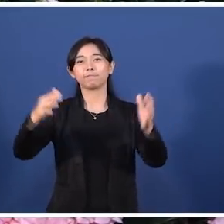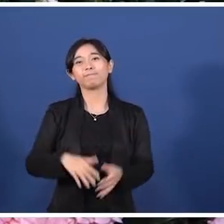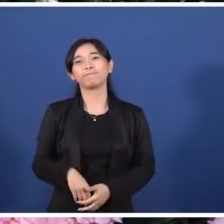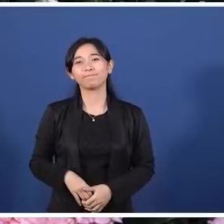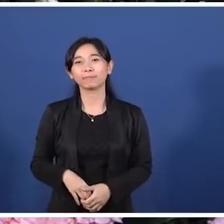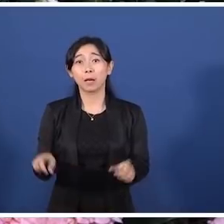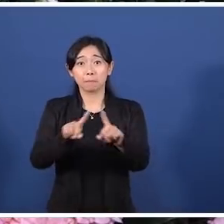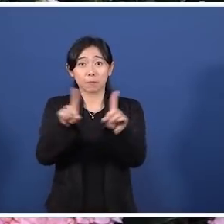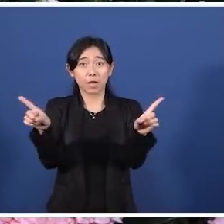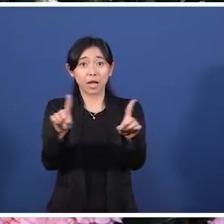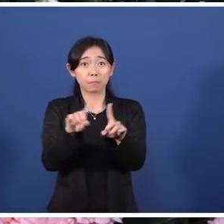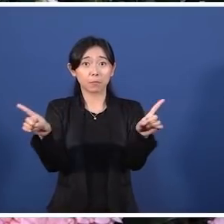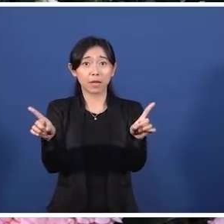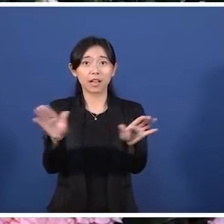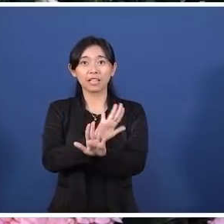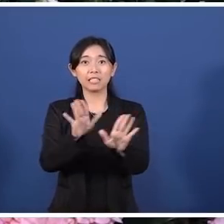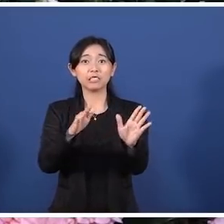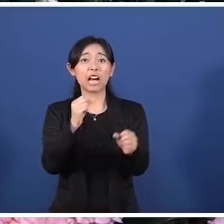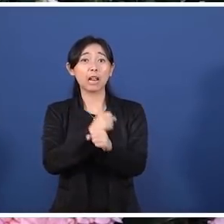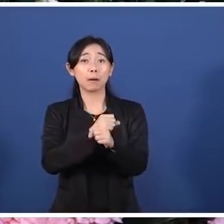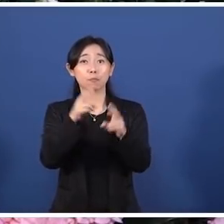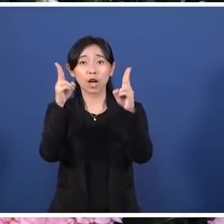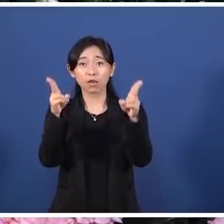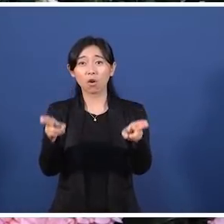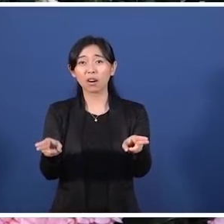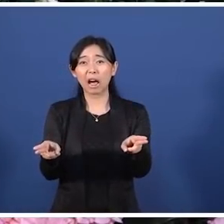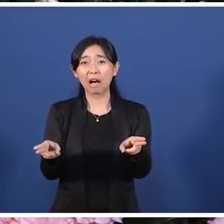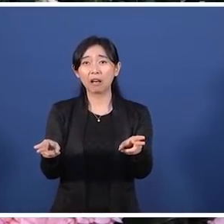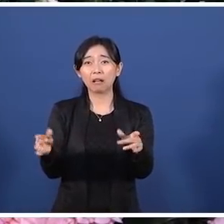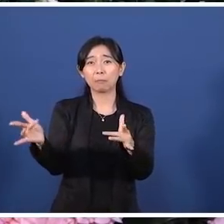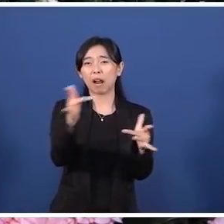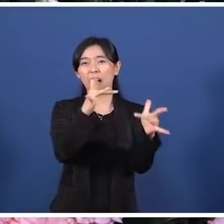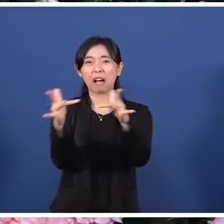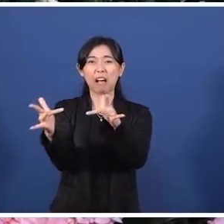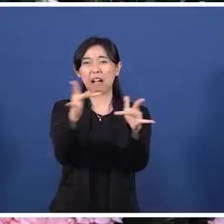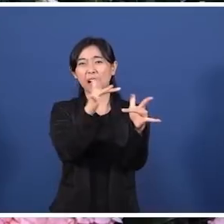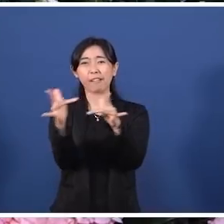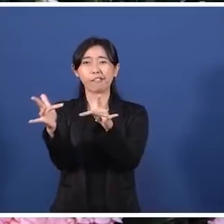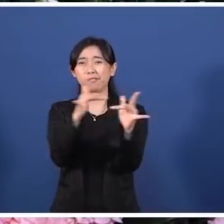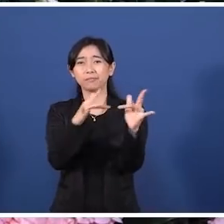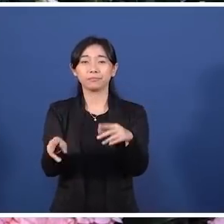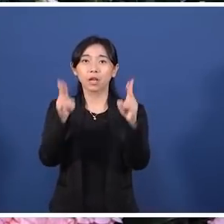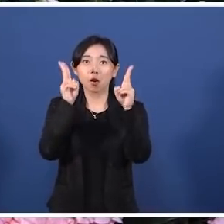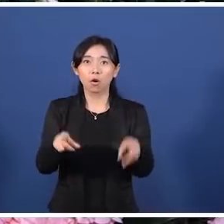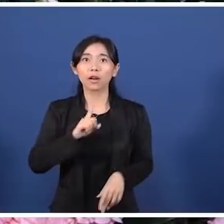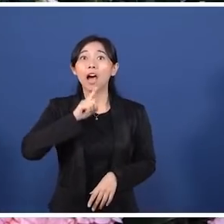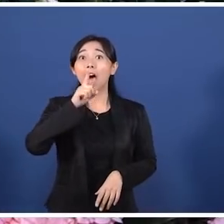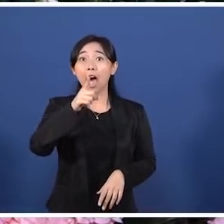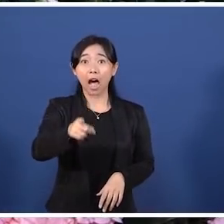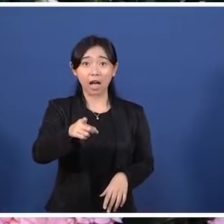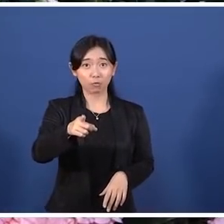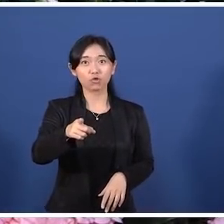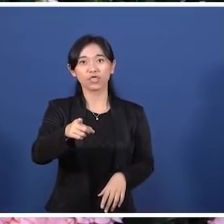bahwa perbedaan seharusnya tidak membuat orang saling menyingkirkan. Orang seharusnya menghidupi